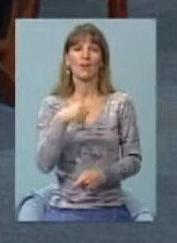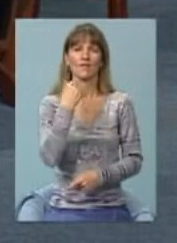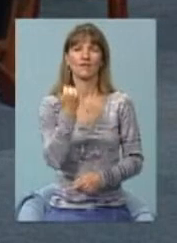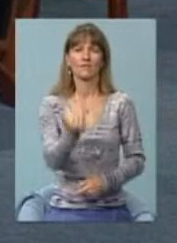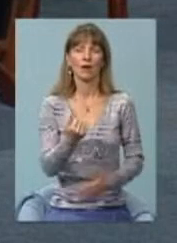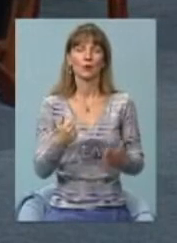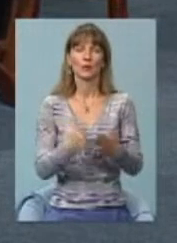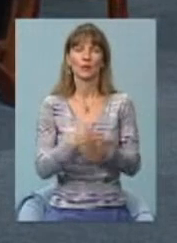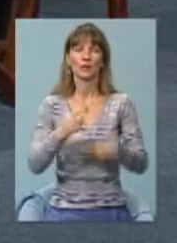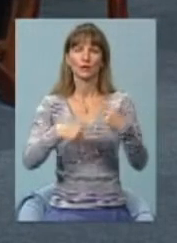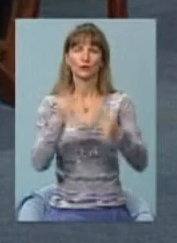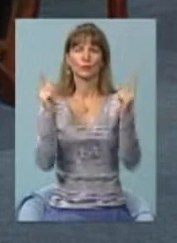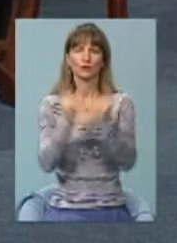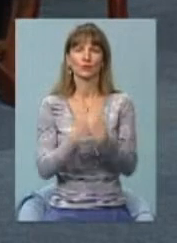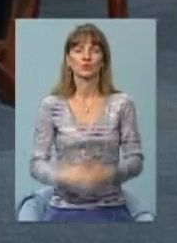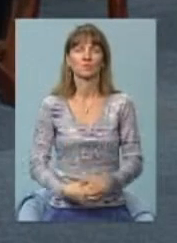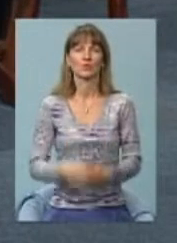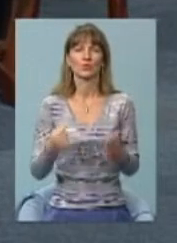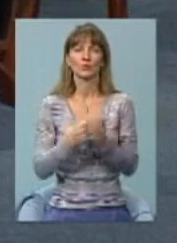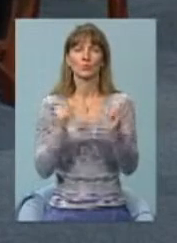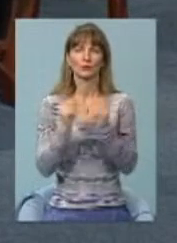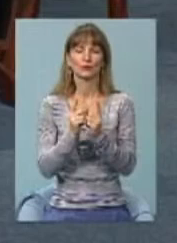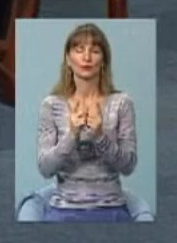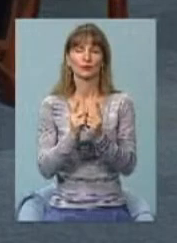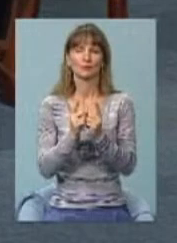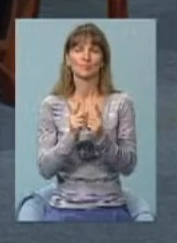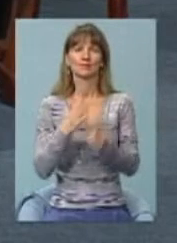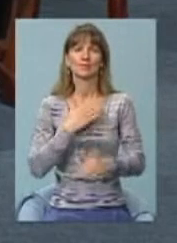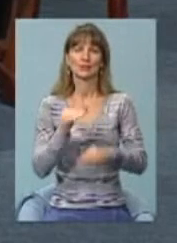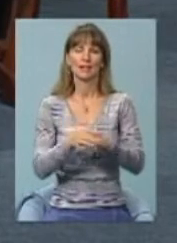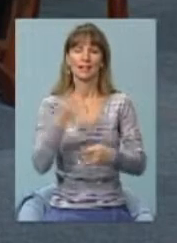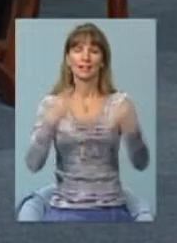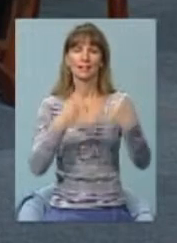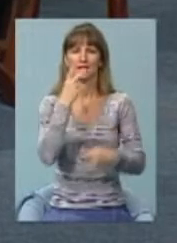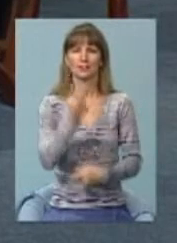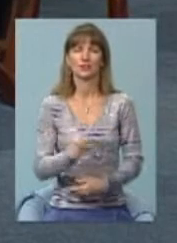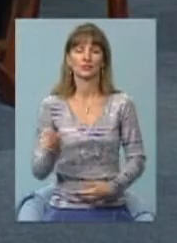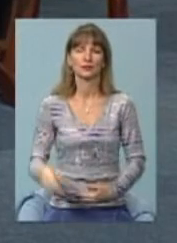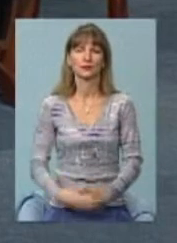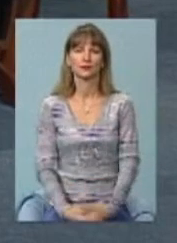говоримо вам до наступних зустрічей. До побачення, мої добрі телеглядачі!